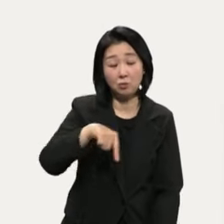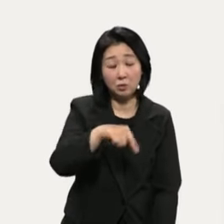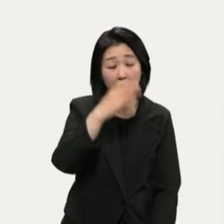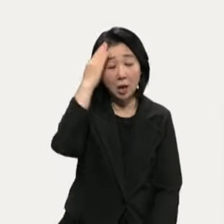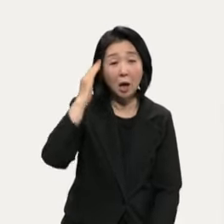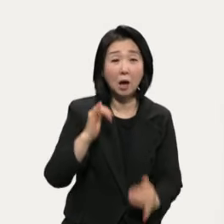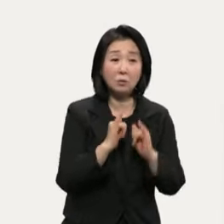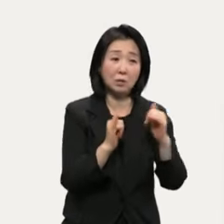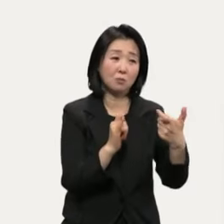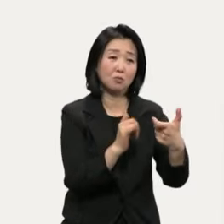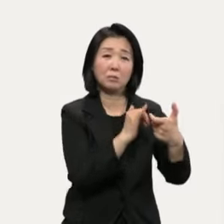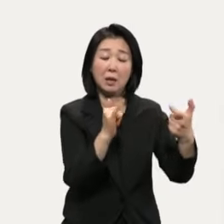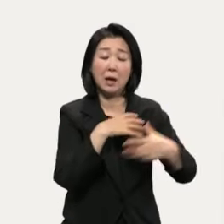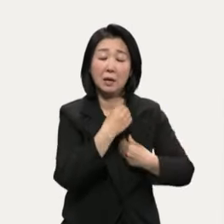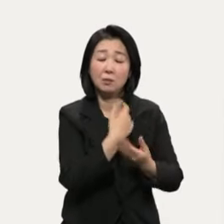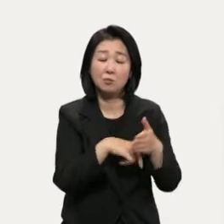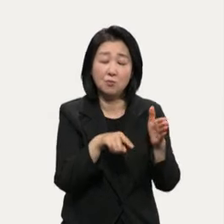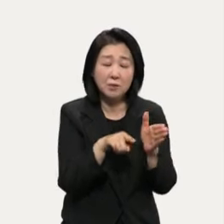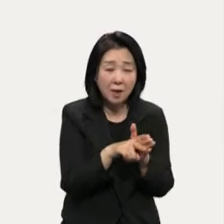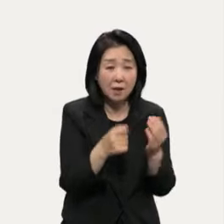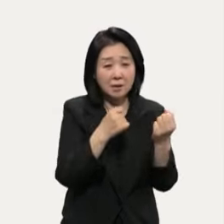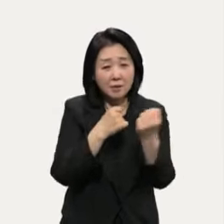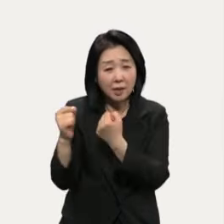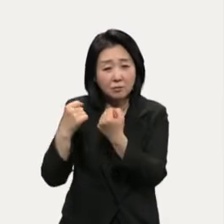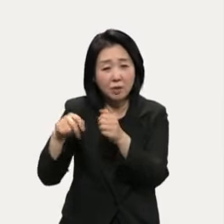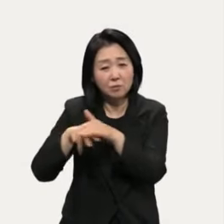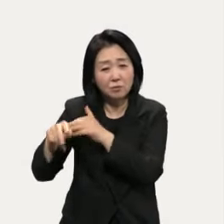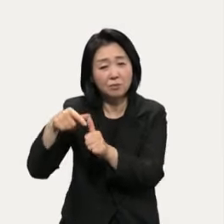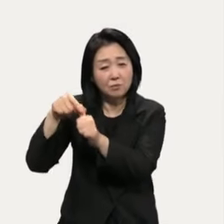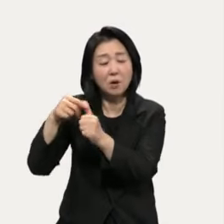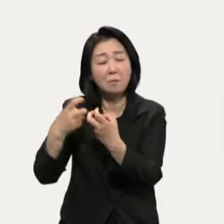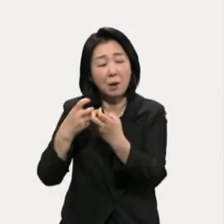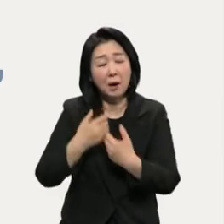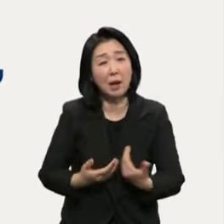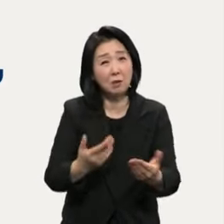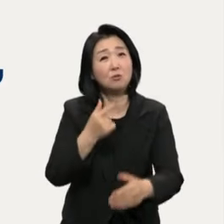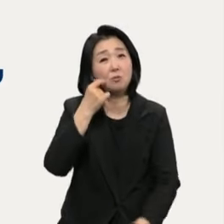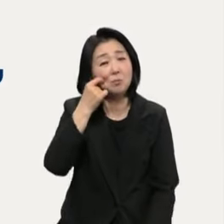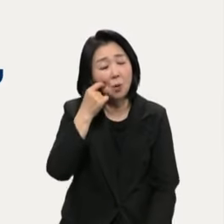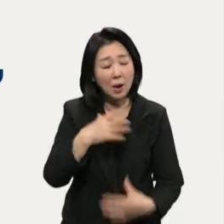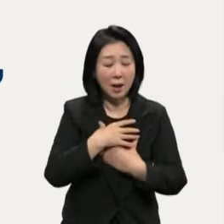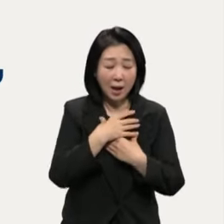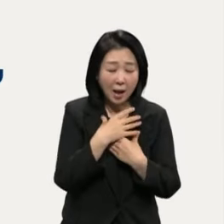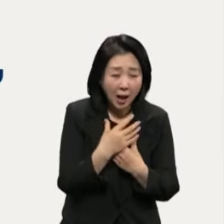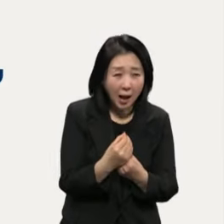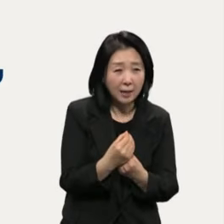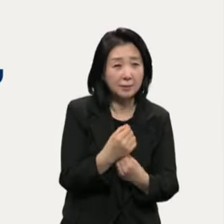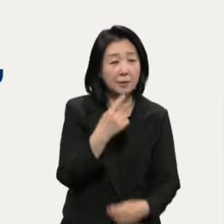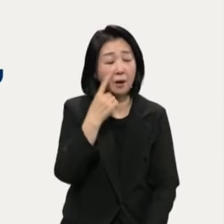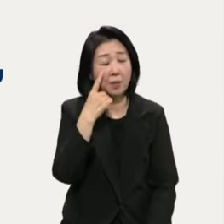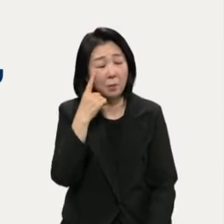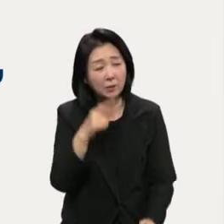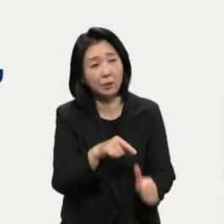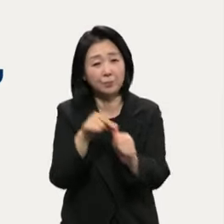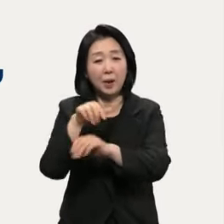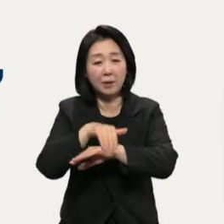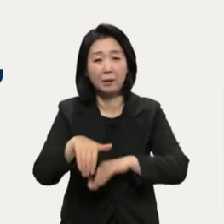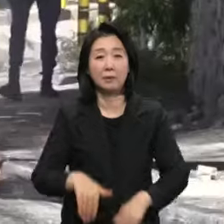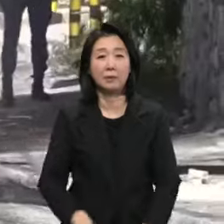우리 국민의 안전을 위해 탈출의 구체적인 과정과 경로 등은 밝힐 수 없다며 다양한 안전 조치를 계속 강구해 나가겠다고